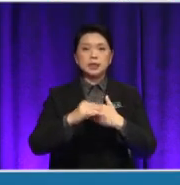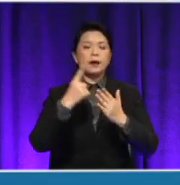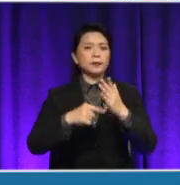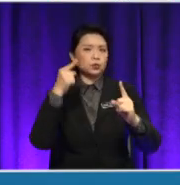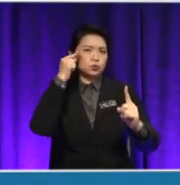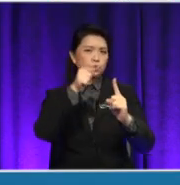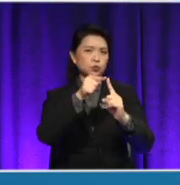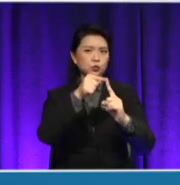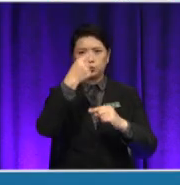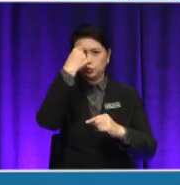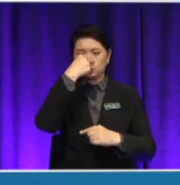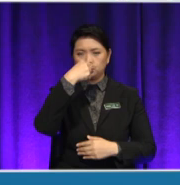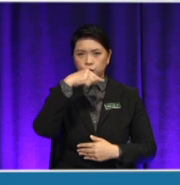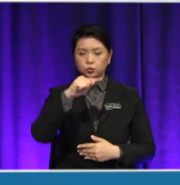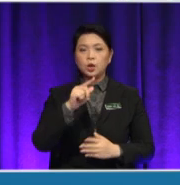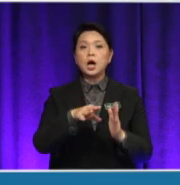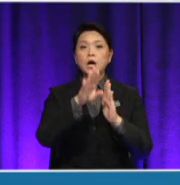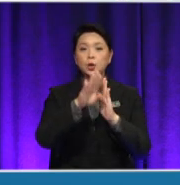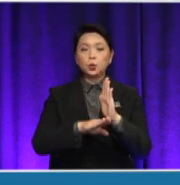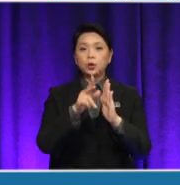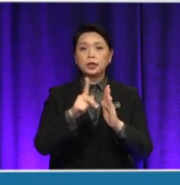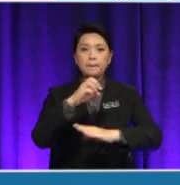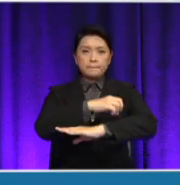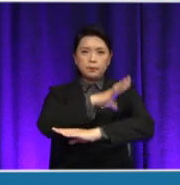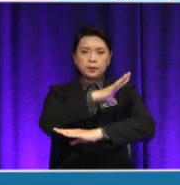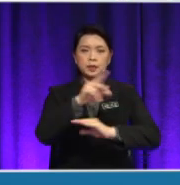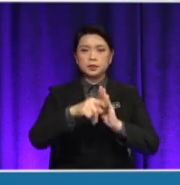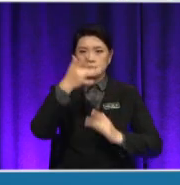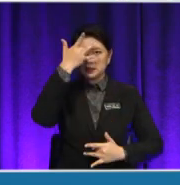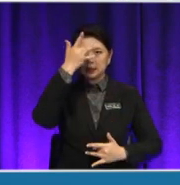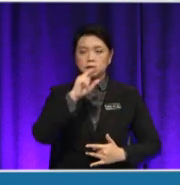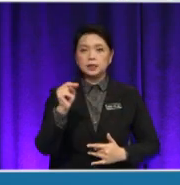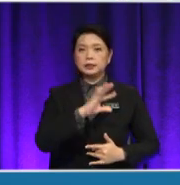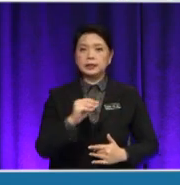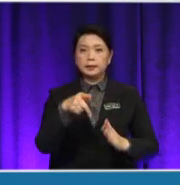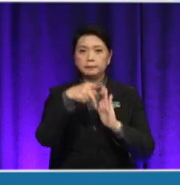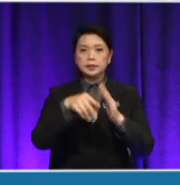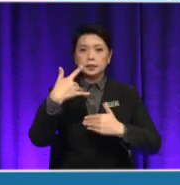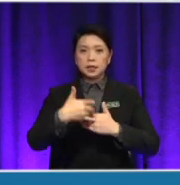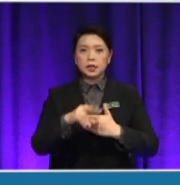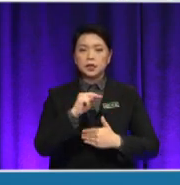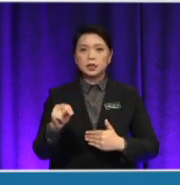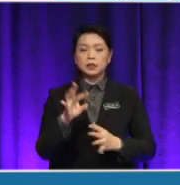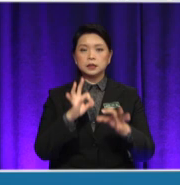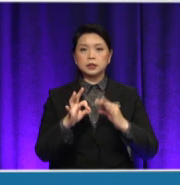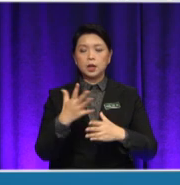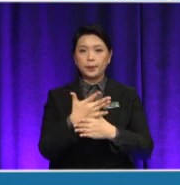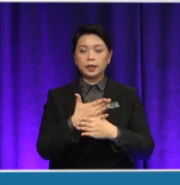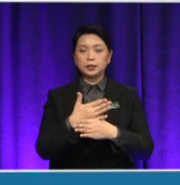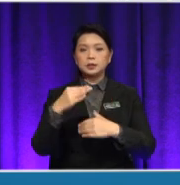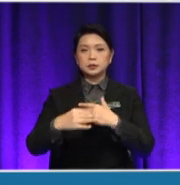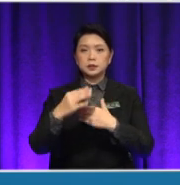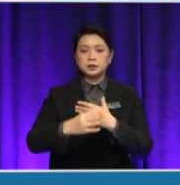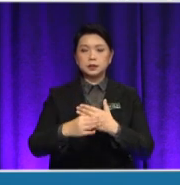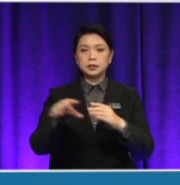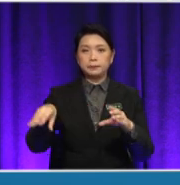semua? Untuk mengurangkan bengkak, kesakitan dan pendarahan. Jika bahagian yang cedera melibatkan